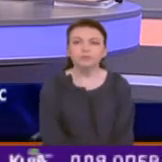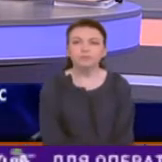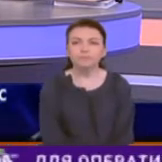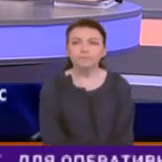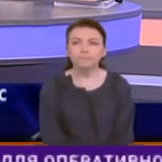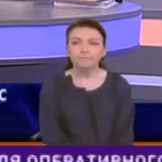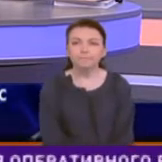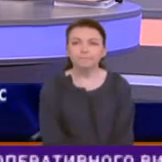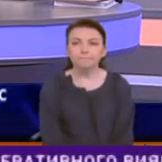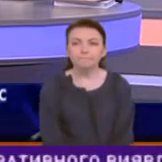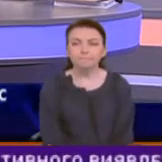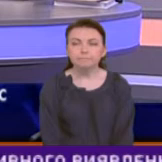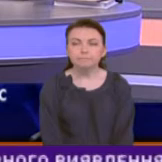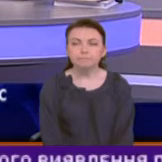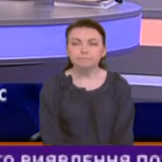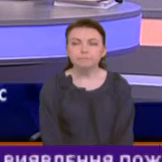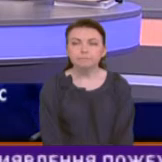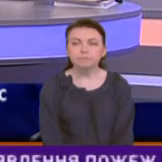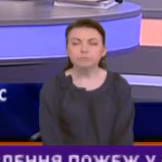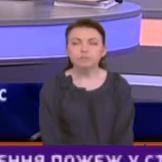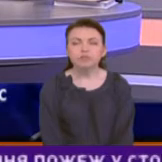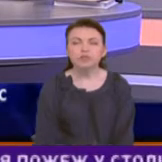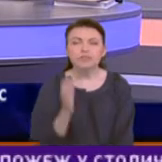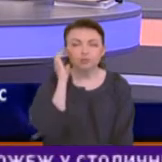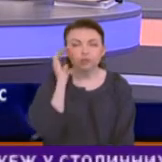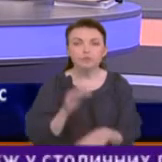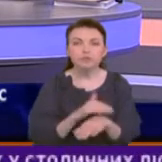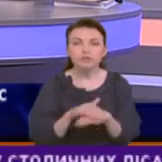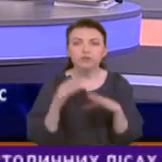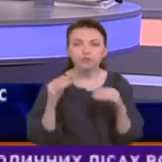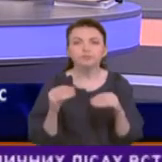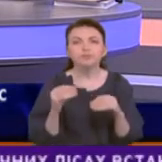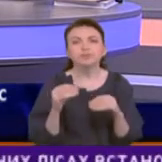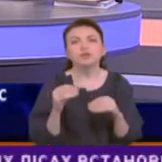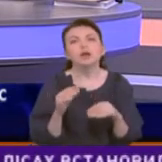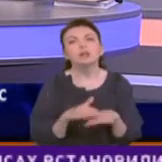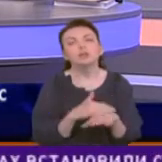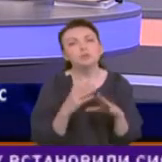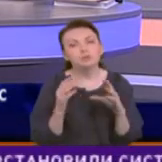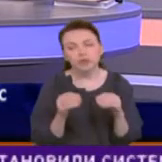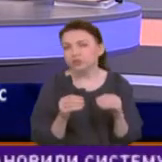Алло. Алло. Да, алло. Слухаємо, да. Добрий вечір. Алло, добрий вечір.